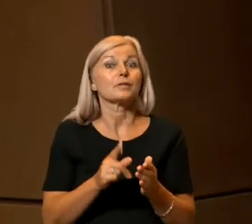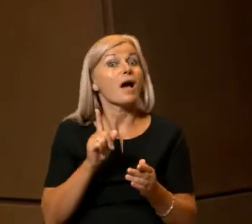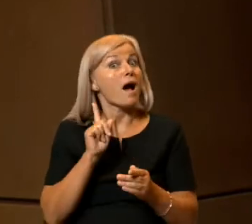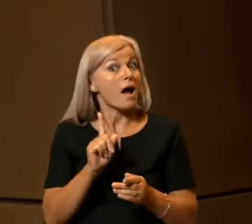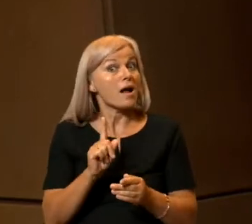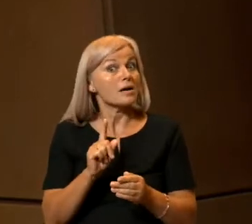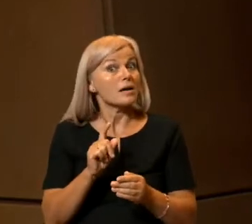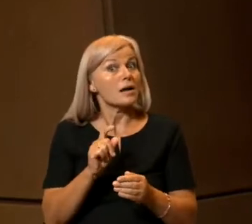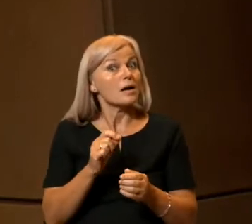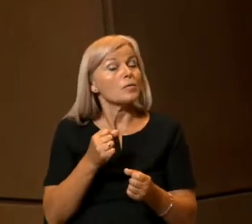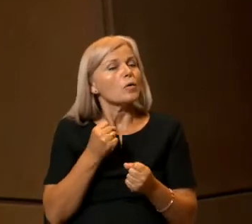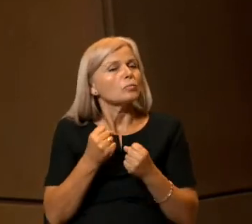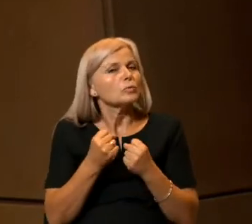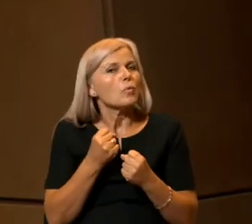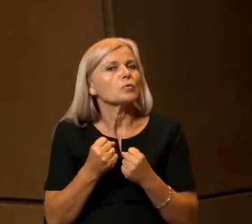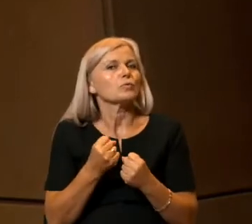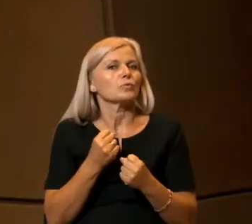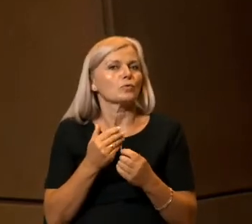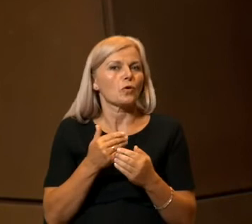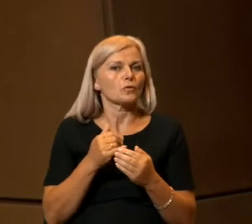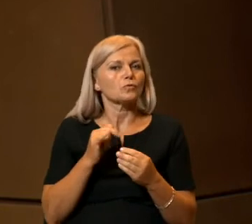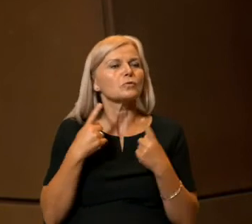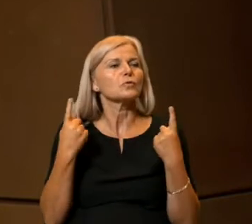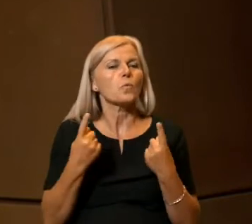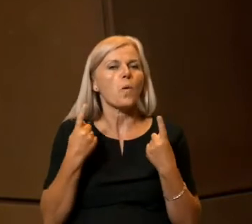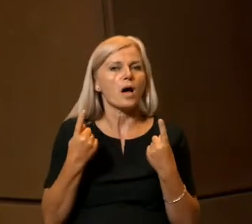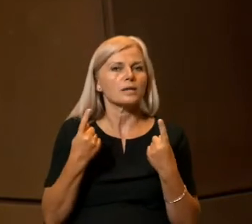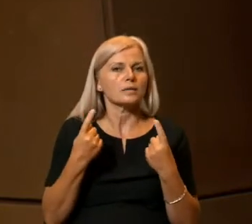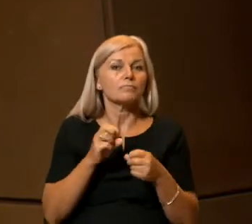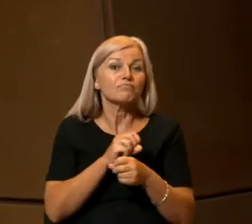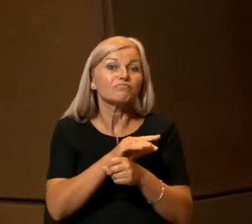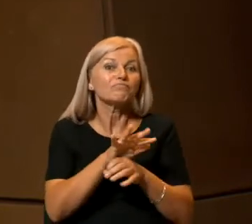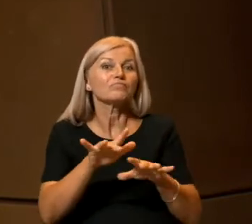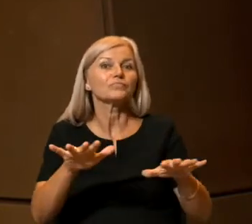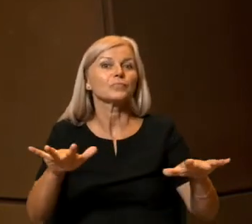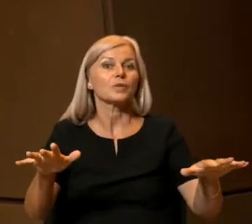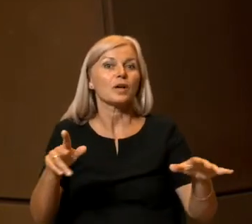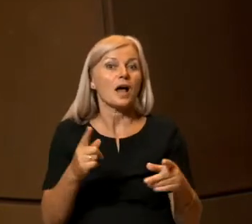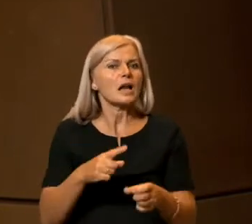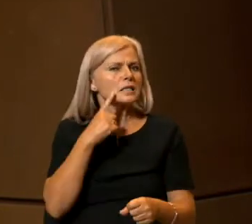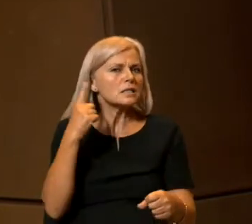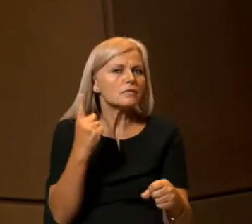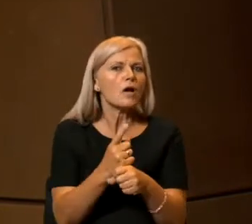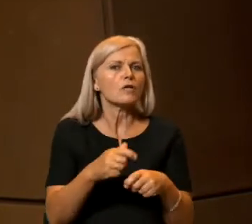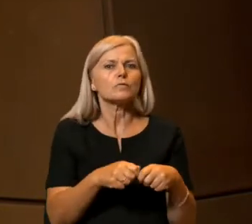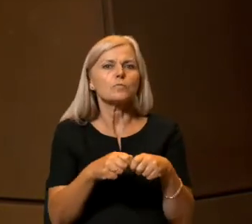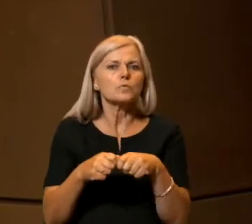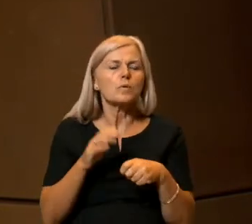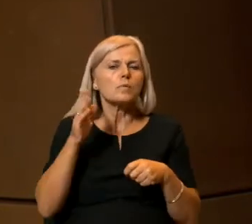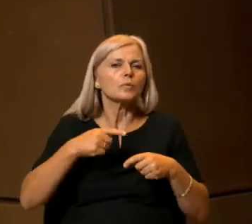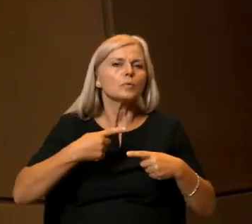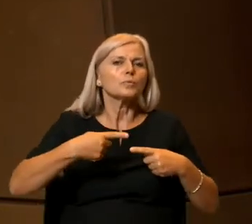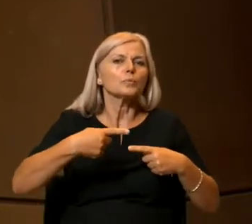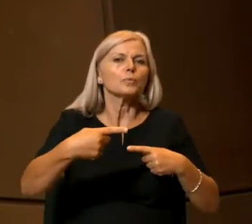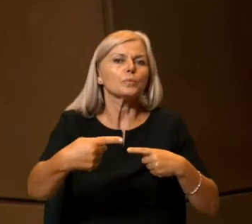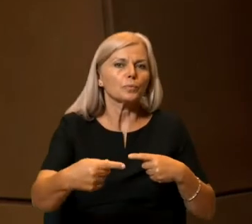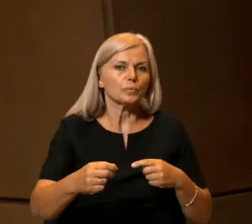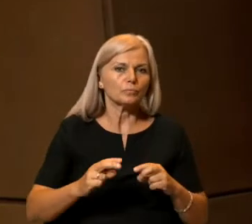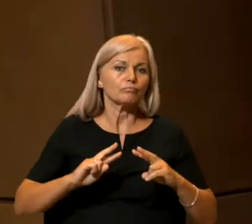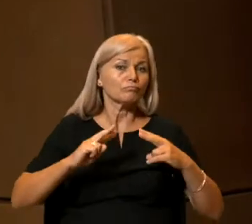mimo pandemii, zdecydowaliśmy wspólnie, żeby ten projekt kontynuować. Trudno